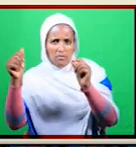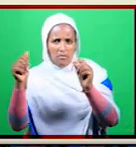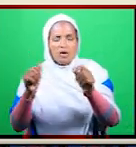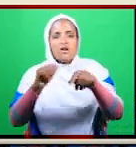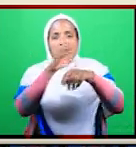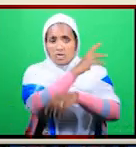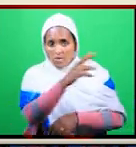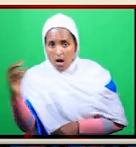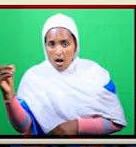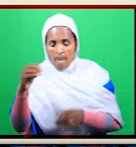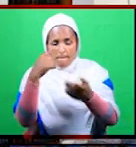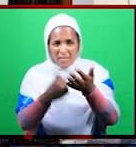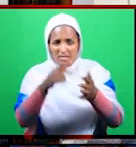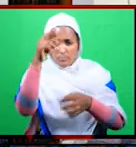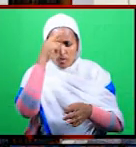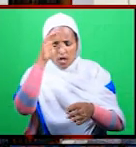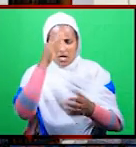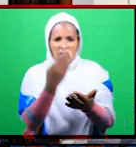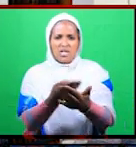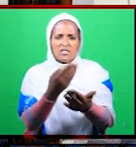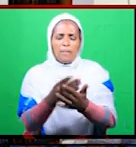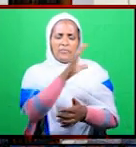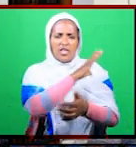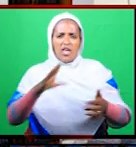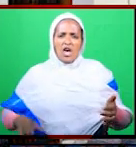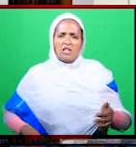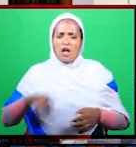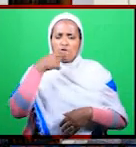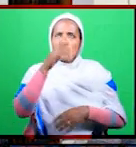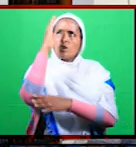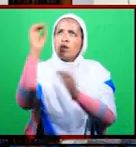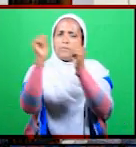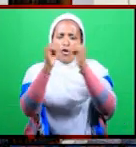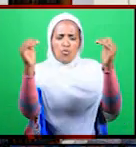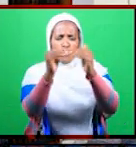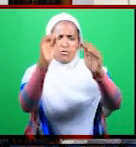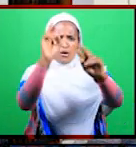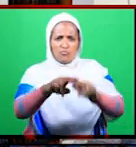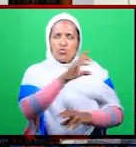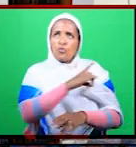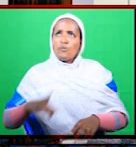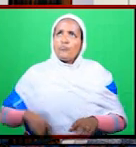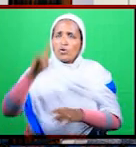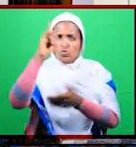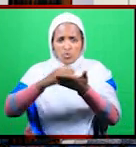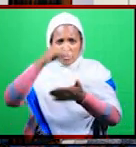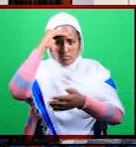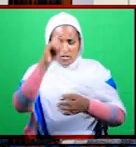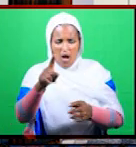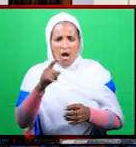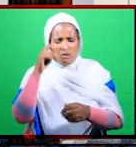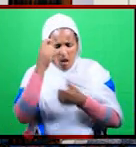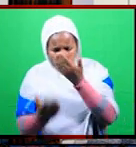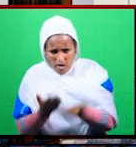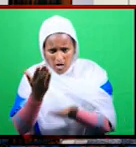ይሄዳል እና በዚህ ምክንያት ገንዘብ ጌታ ተብሎ ከእግዚአብሔር ጋር በእኩል ተቀምጦ በክርስቶስ ትምህርት